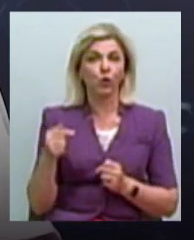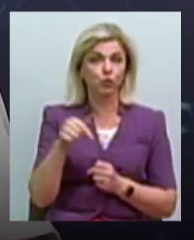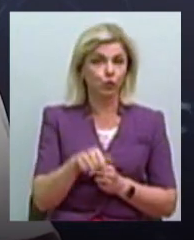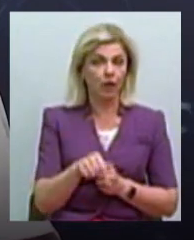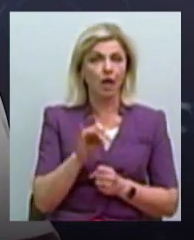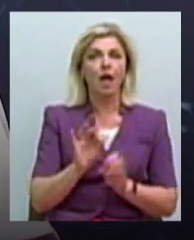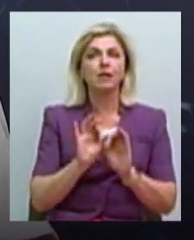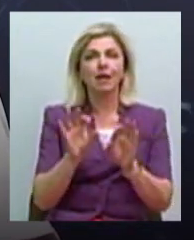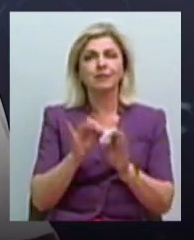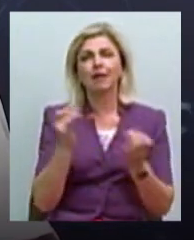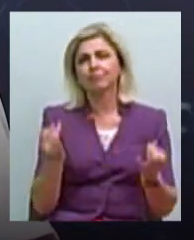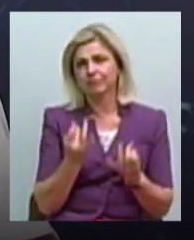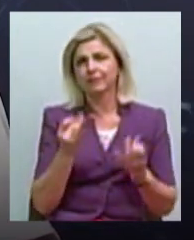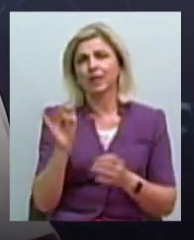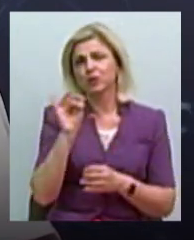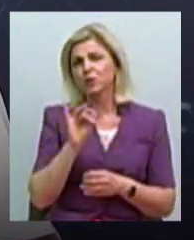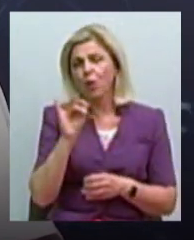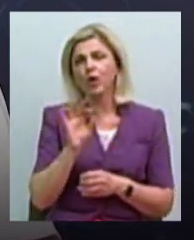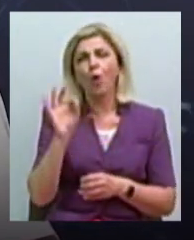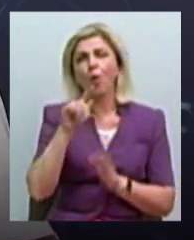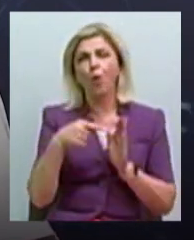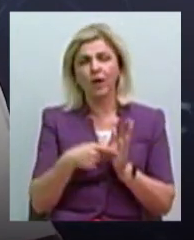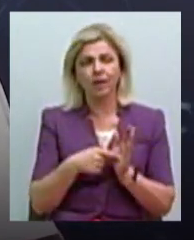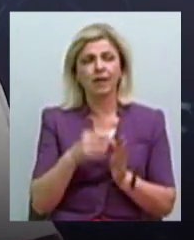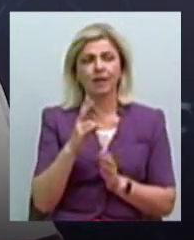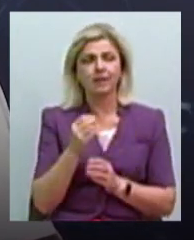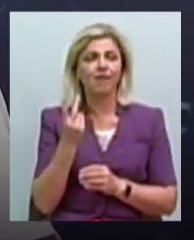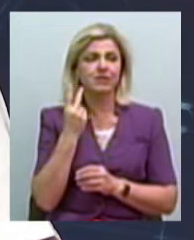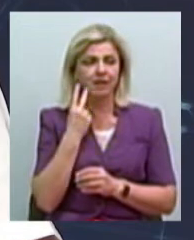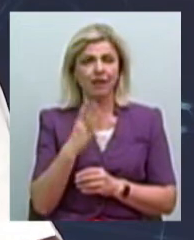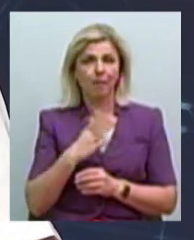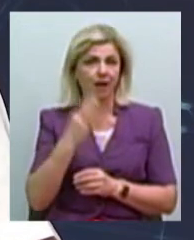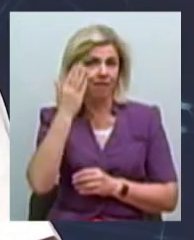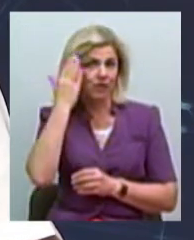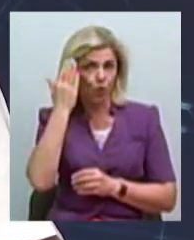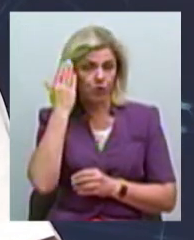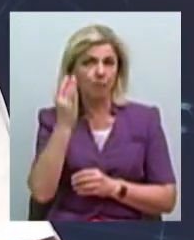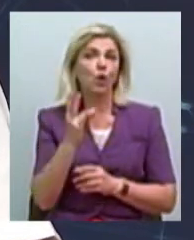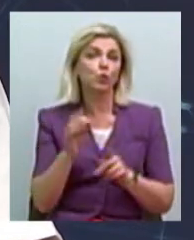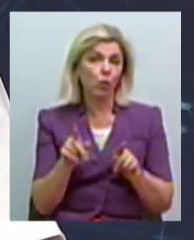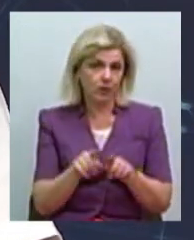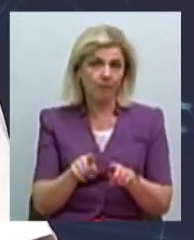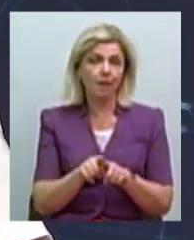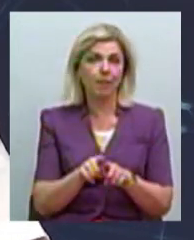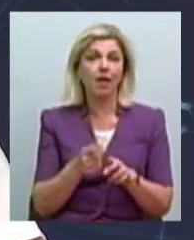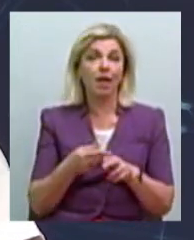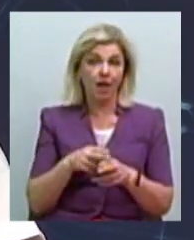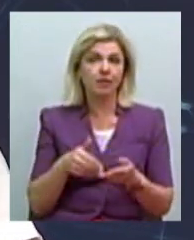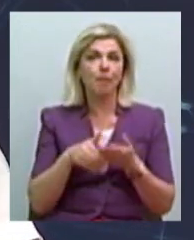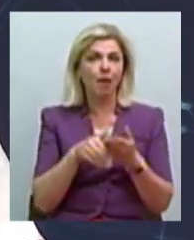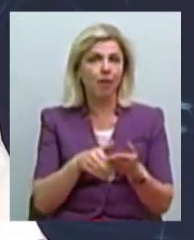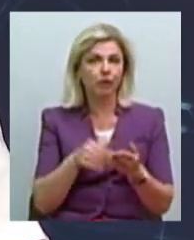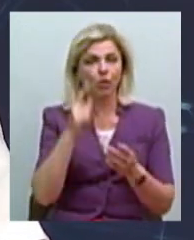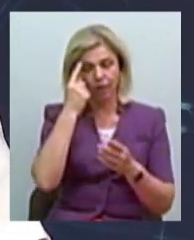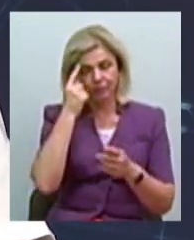какие-то увлекательные истории по поводу города. Не всегда, конечно, они были веселыми, но, тем не менее, это помогло им сформировать